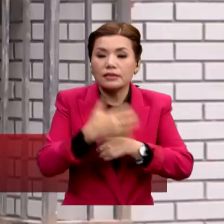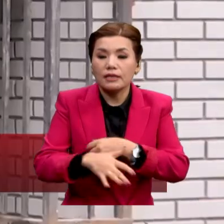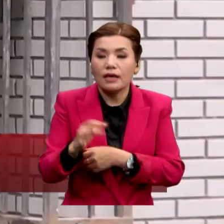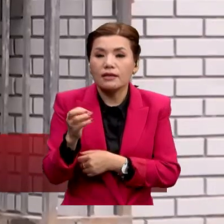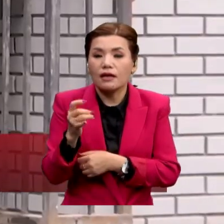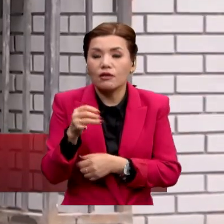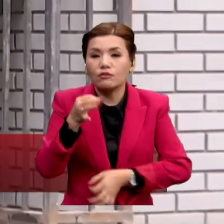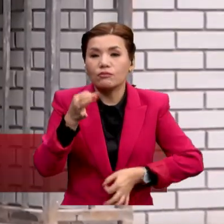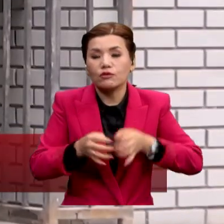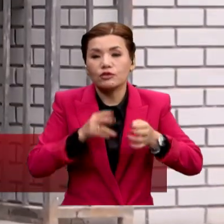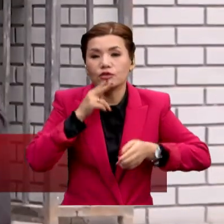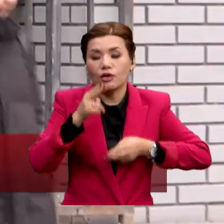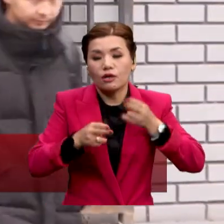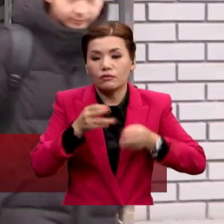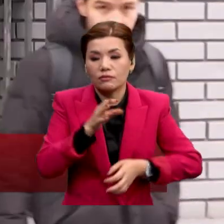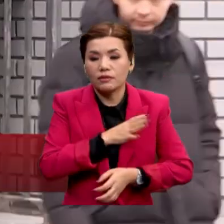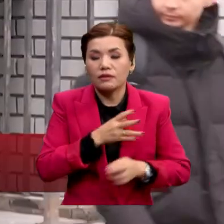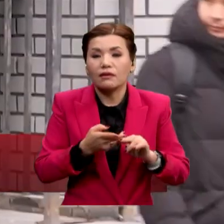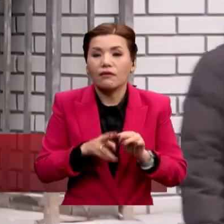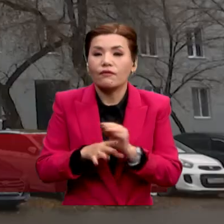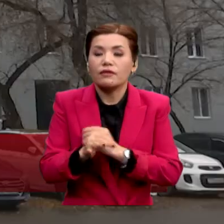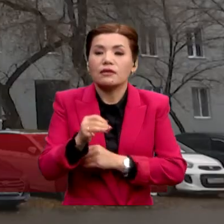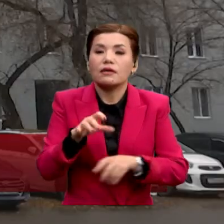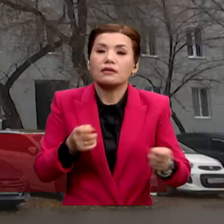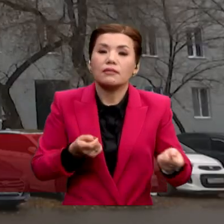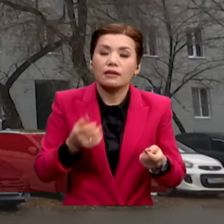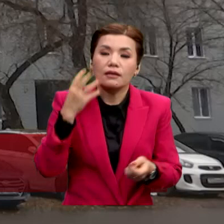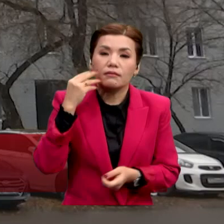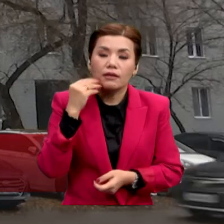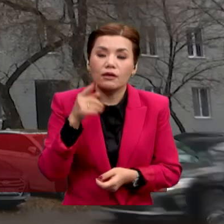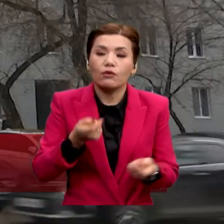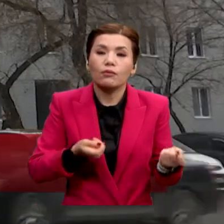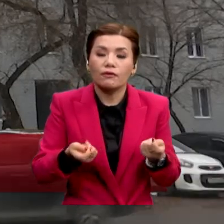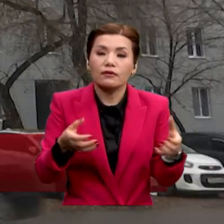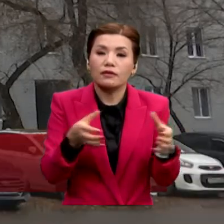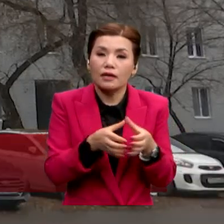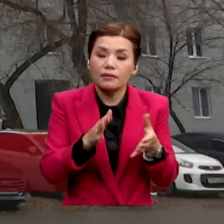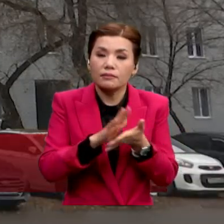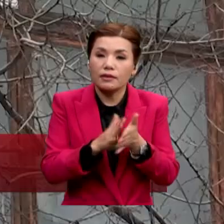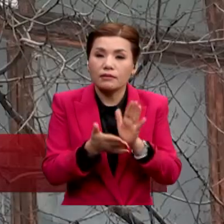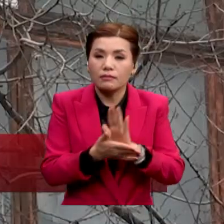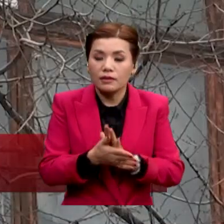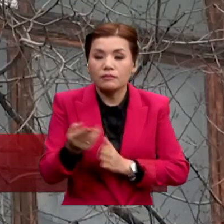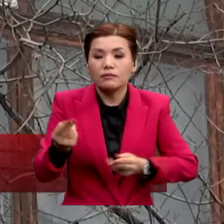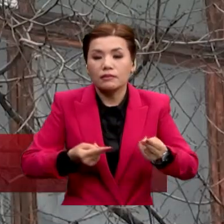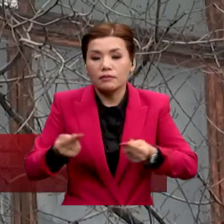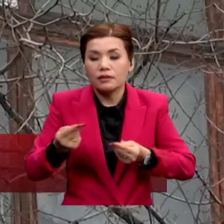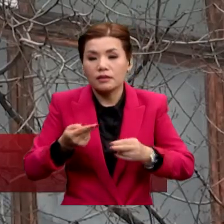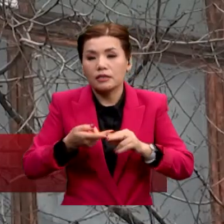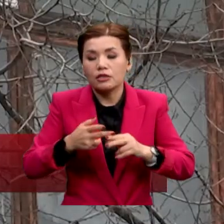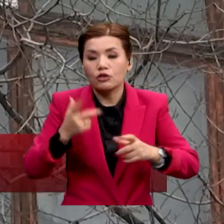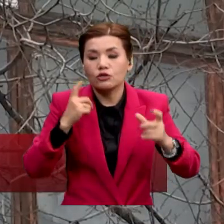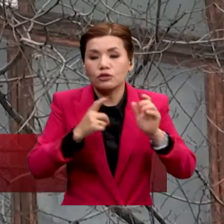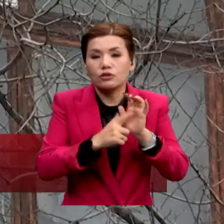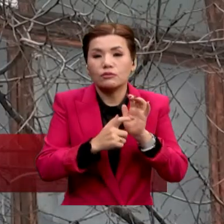подали апелляционную жалобу в суд. Тем временем, как пояснили в акимате Алматы, управляющая компания заключила меморандум на размещение в здании